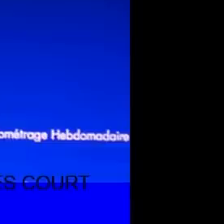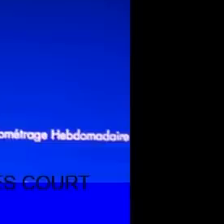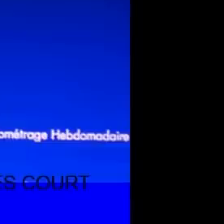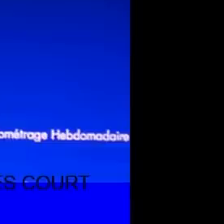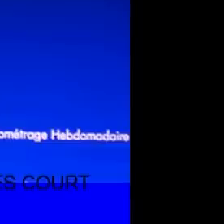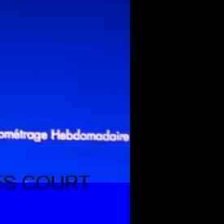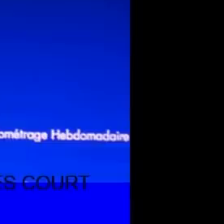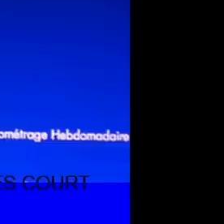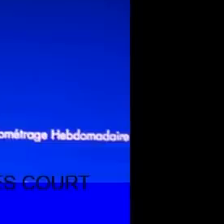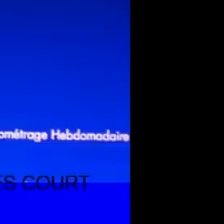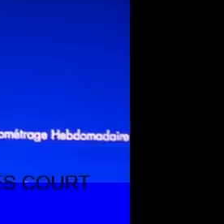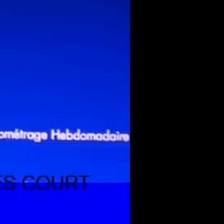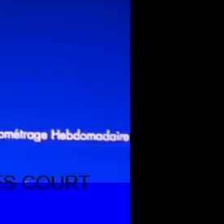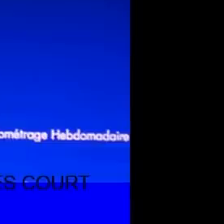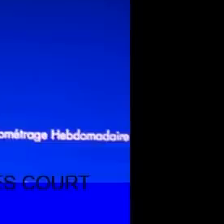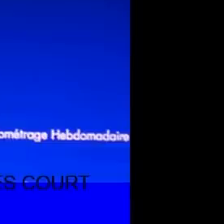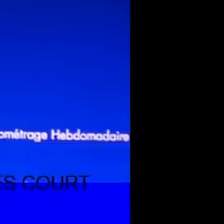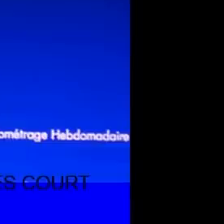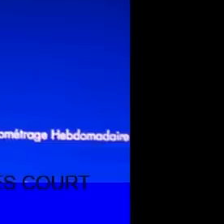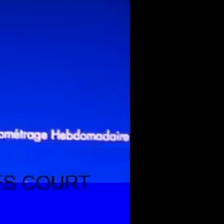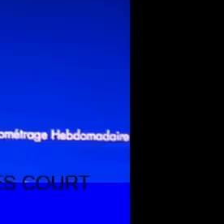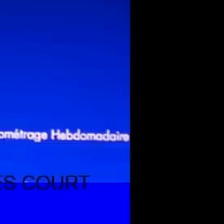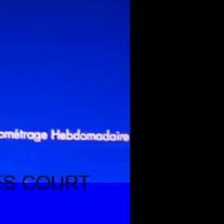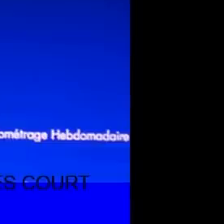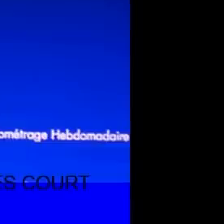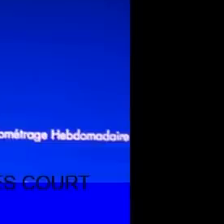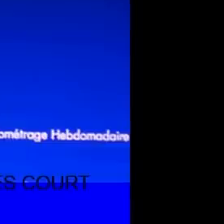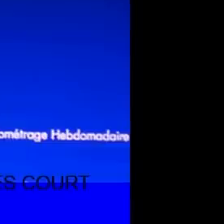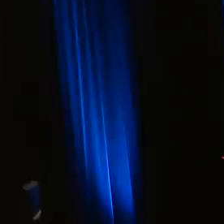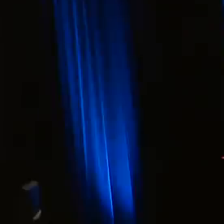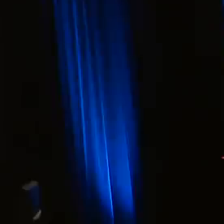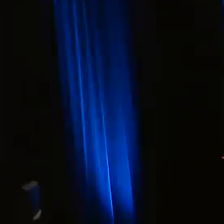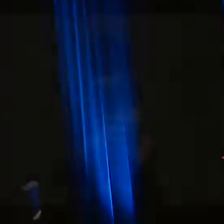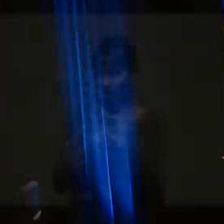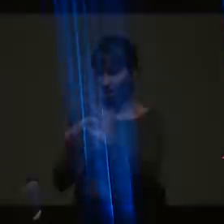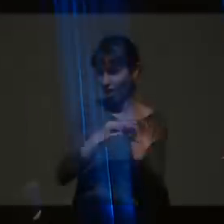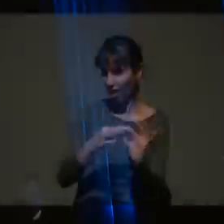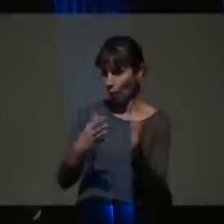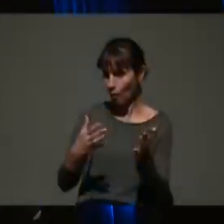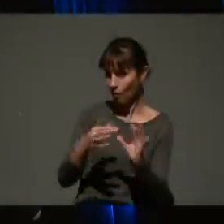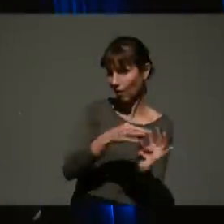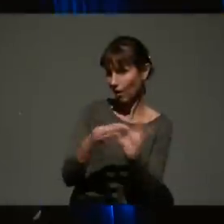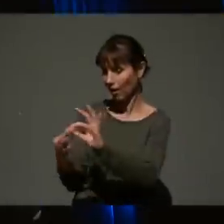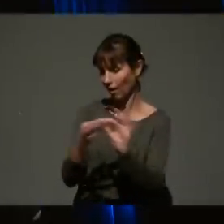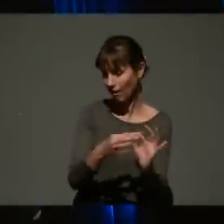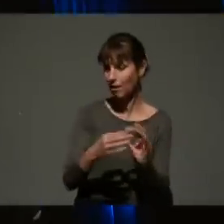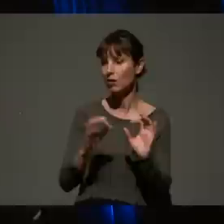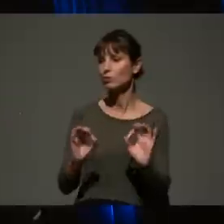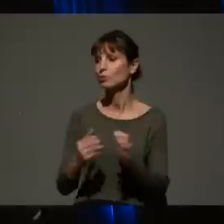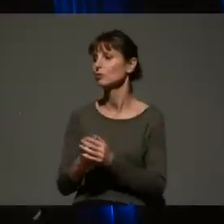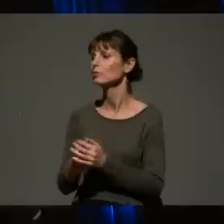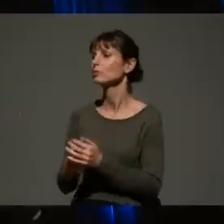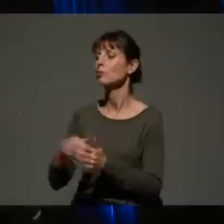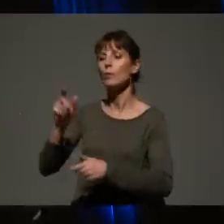pied, entre le kilométrage que l'on parcourt et le risque de blessure? Eh bien, ici, on avait posé la question